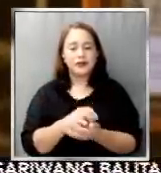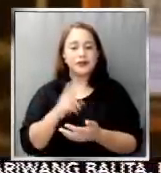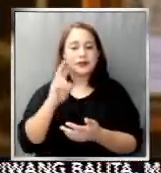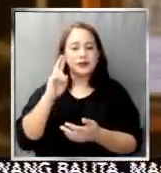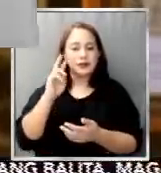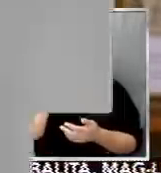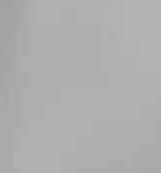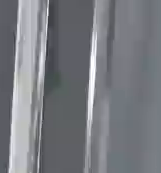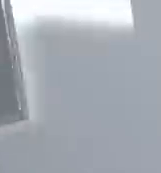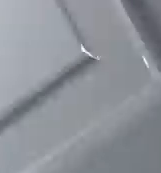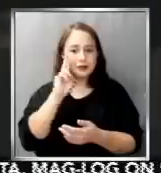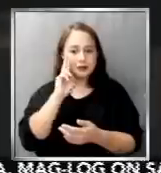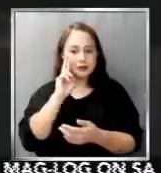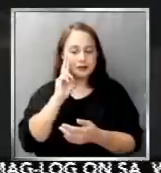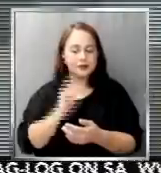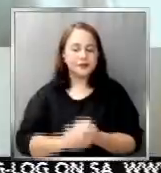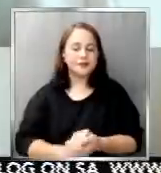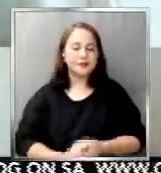chika.